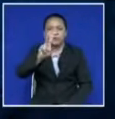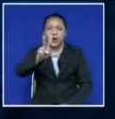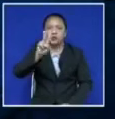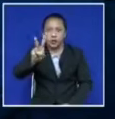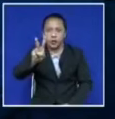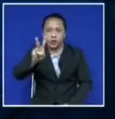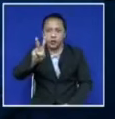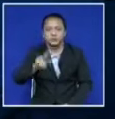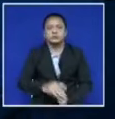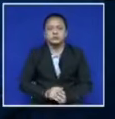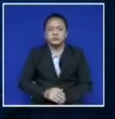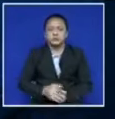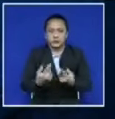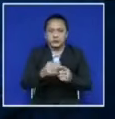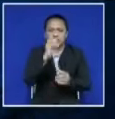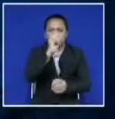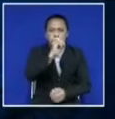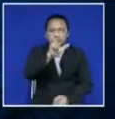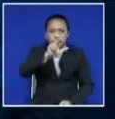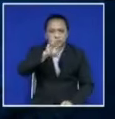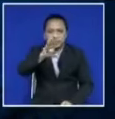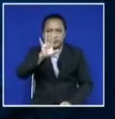0655493322หรือ